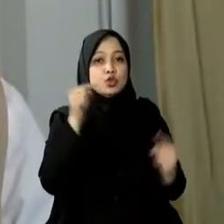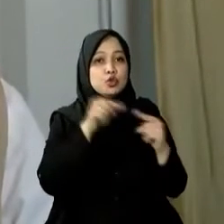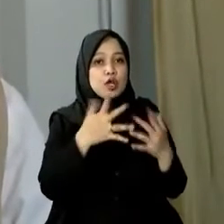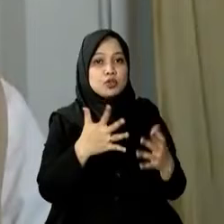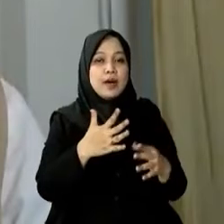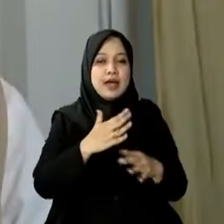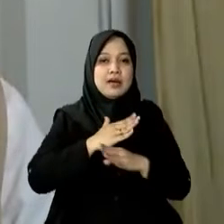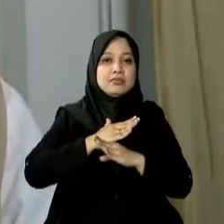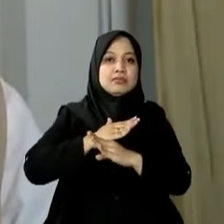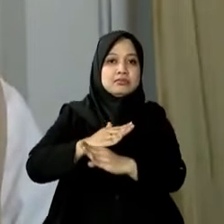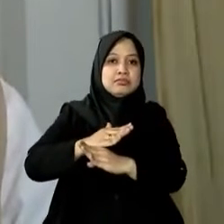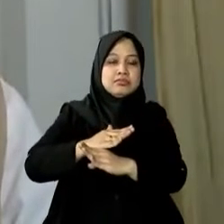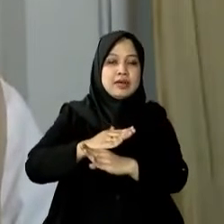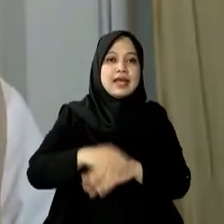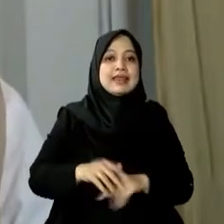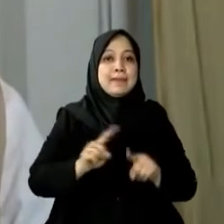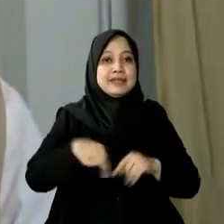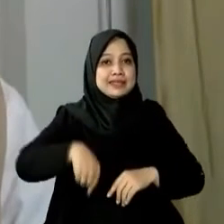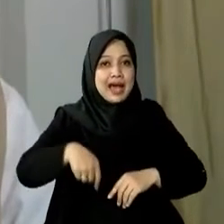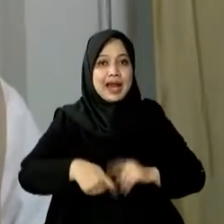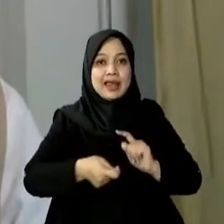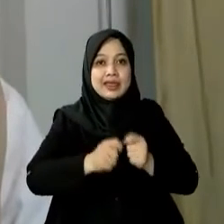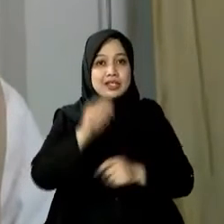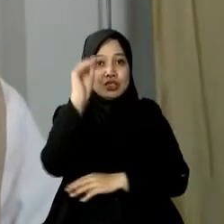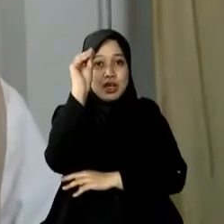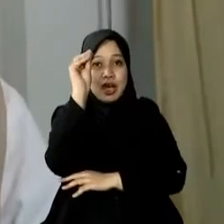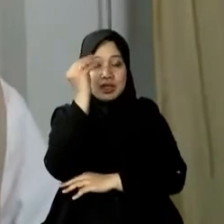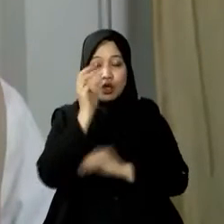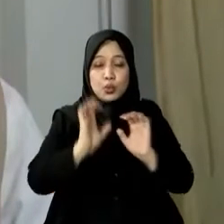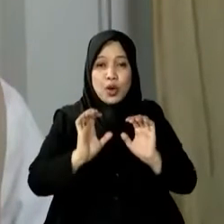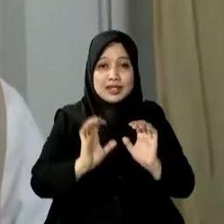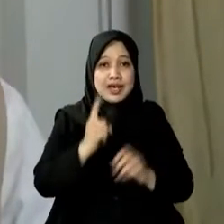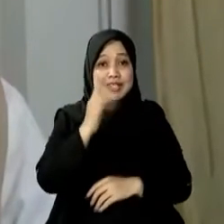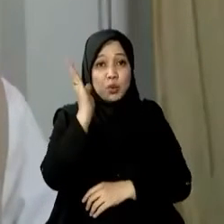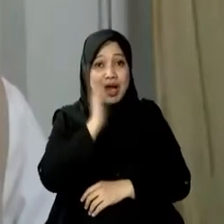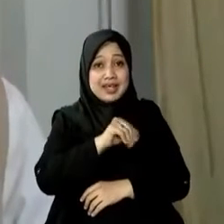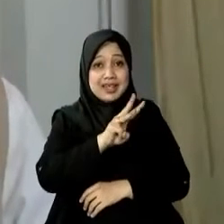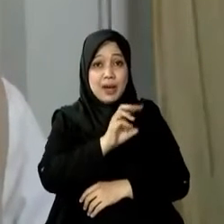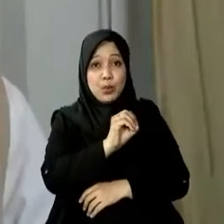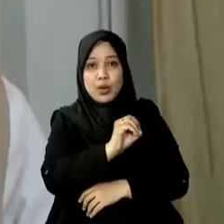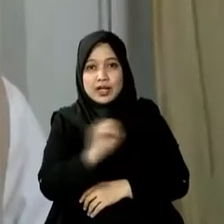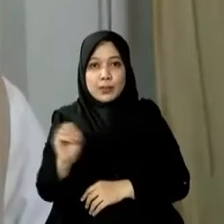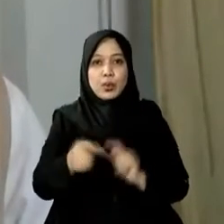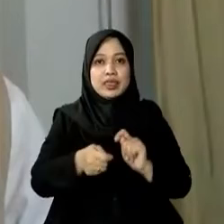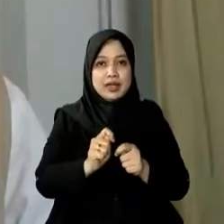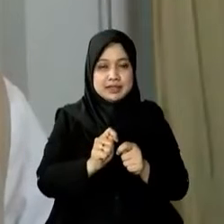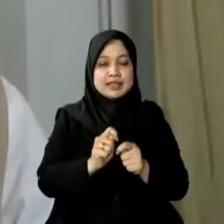tapi sekarang karena pastinya sudah lumayan banyak di Jakarta Sendiri lebih dari tiga puluh ribu per hari maka